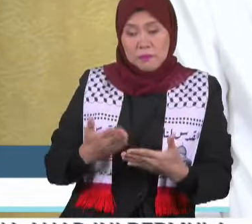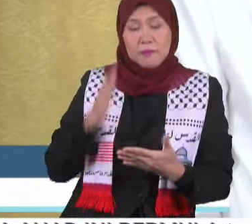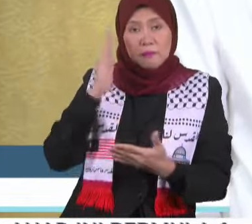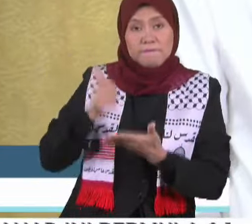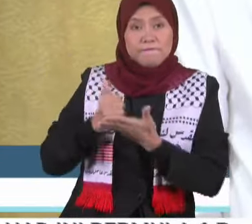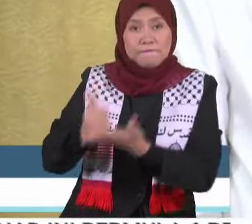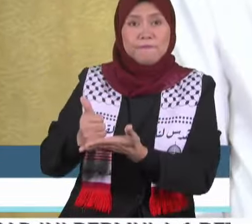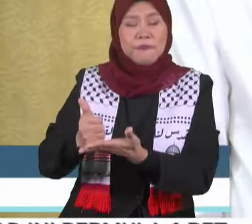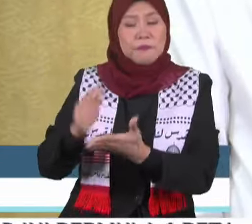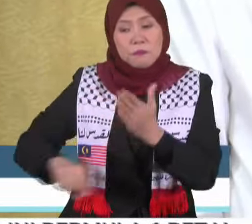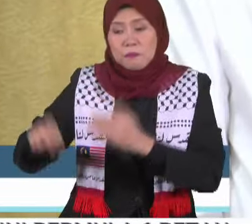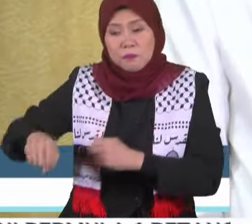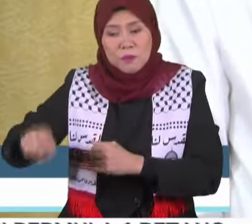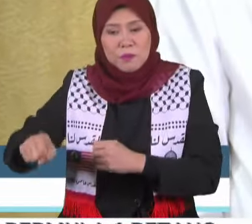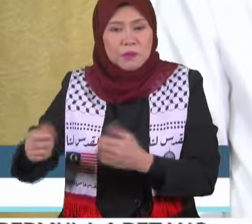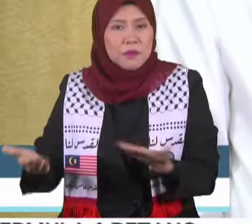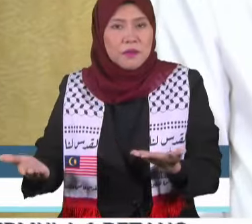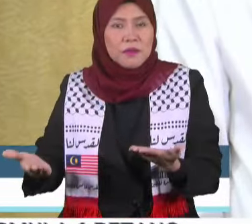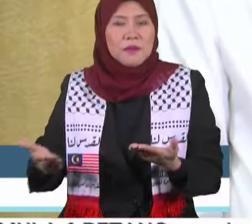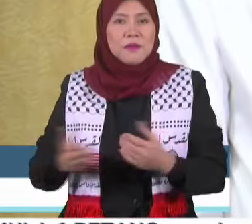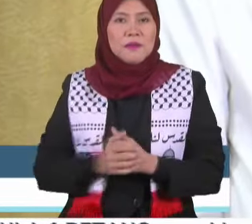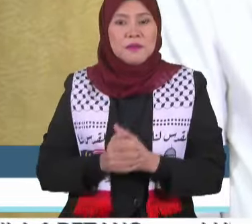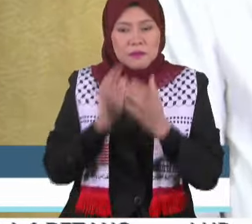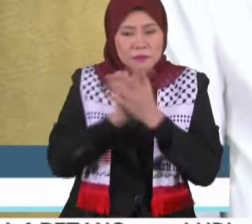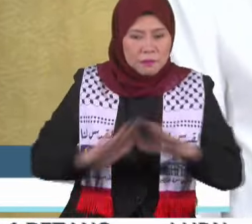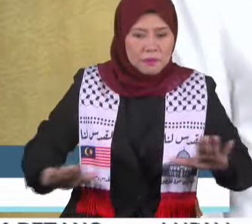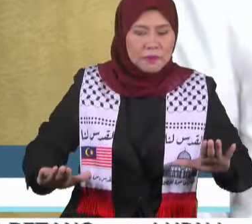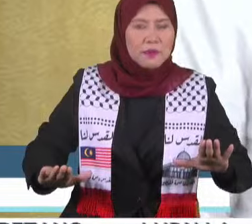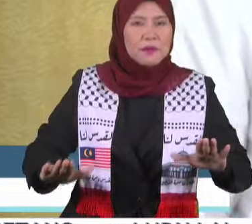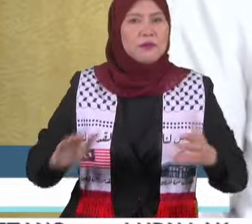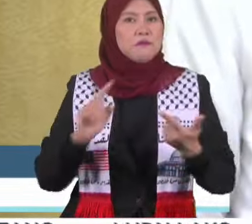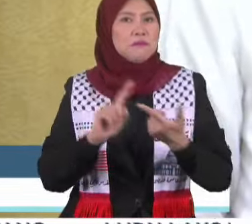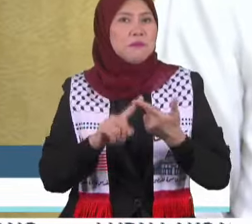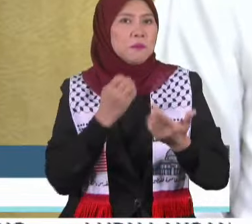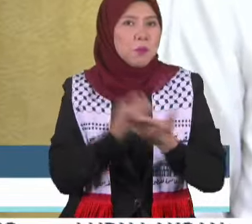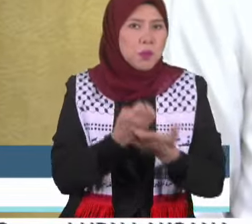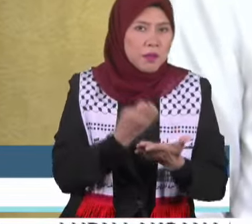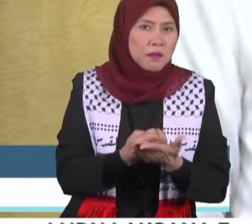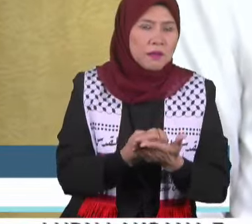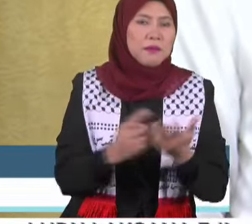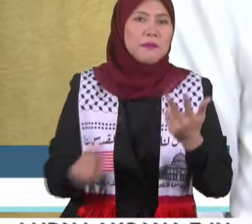apa sahaja yang perlu sama ada dari pasukan keselamatan, ekonomi,